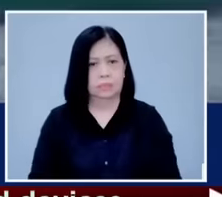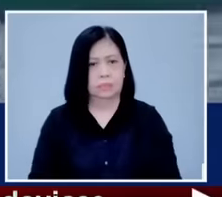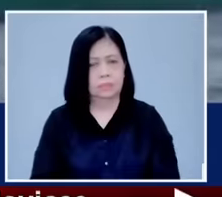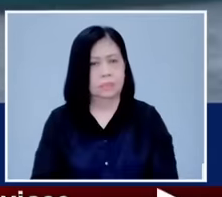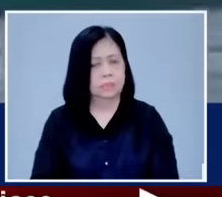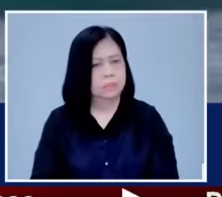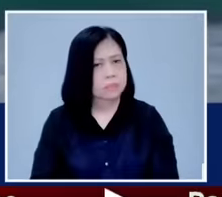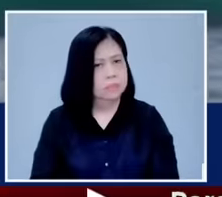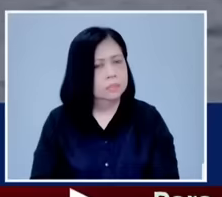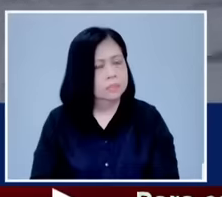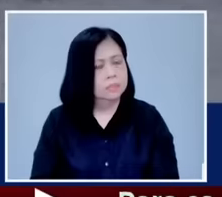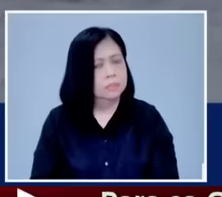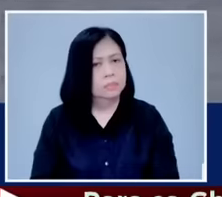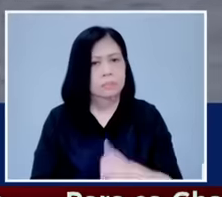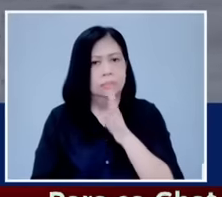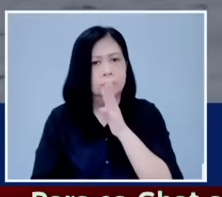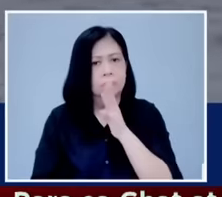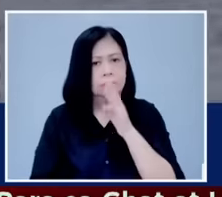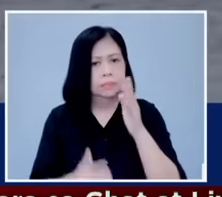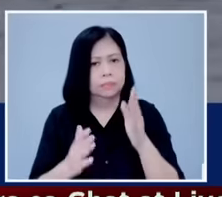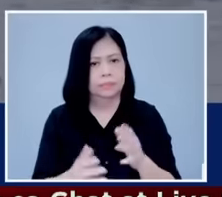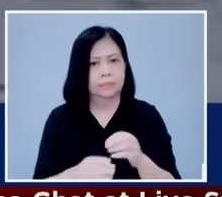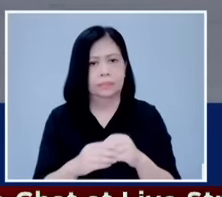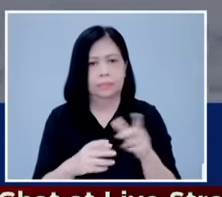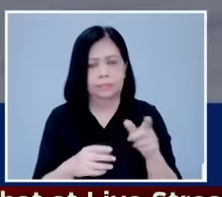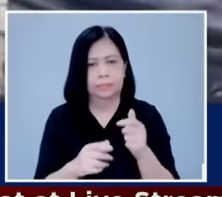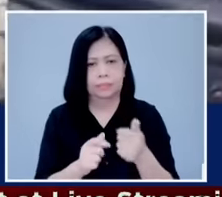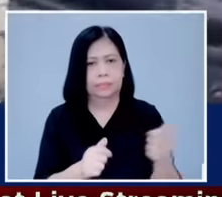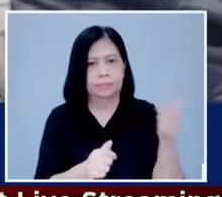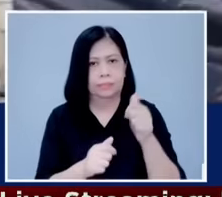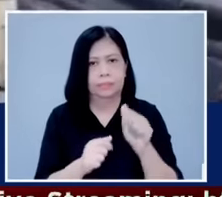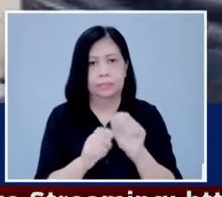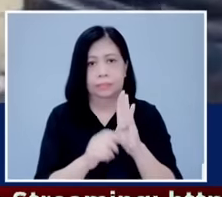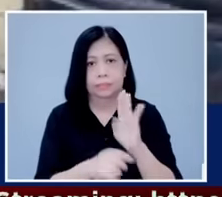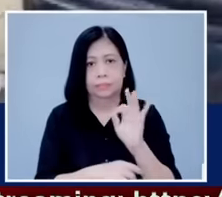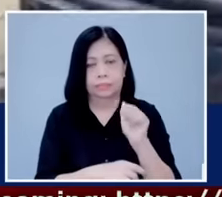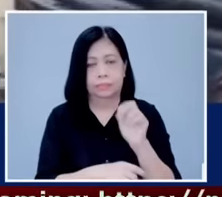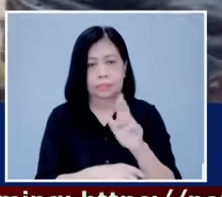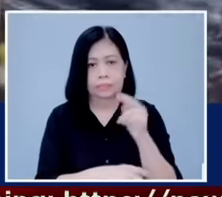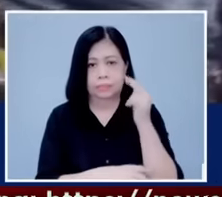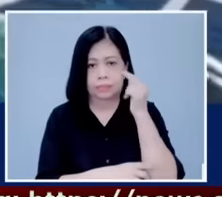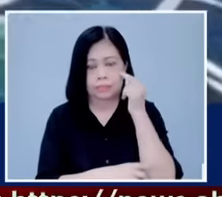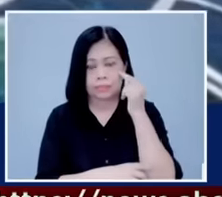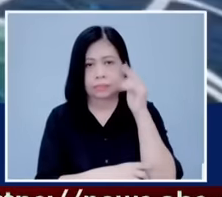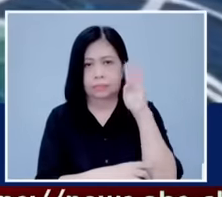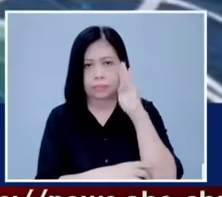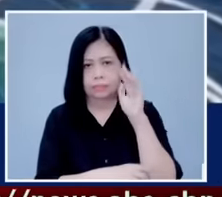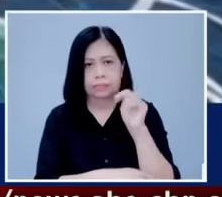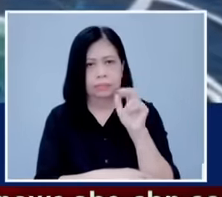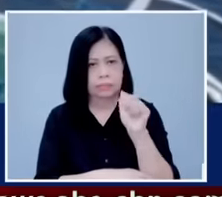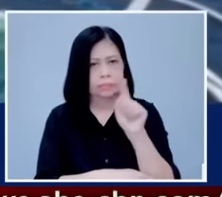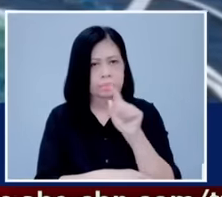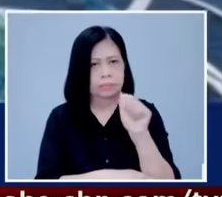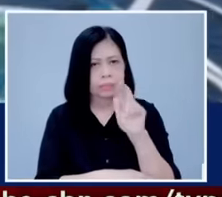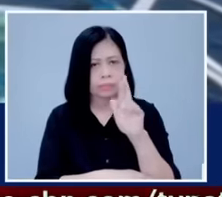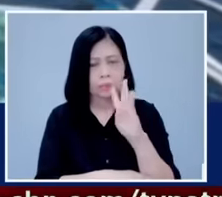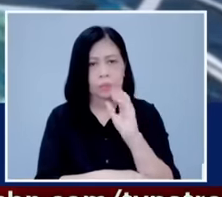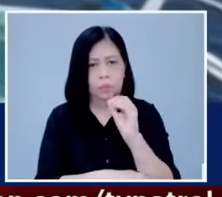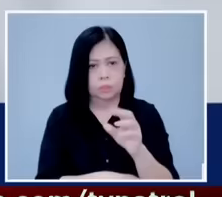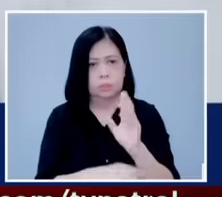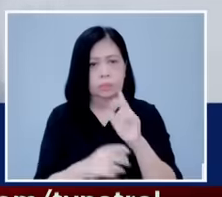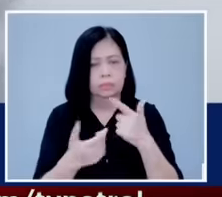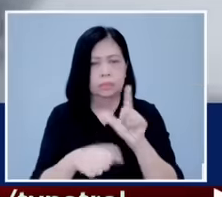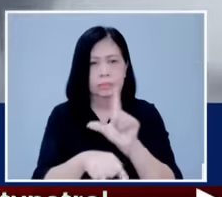sa tagapagsalita ng kawanihan na si Nazario Briguera, maglulunsad sila ng